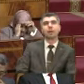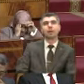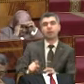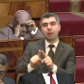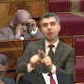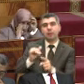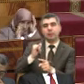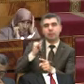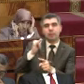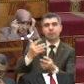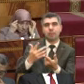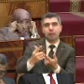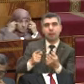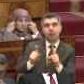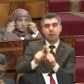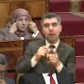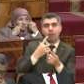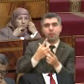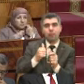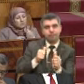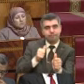لأبشع استغلال من طرف